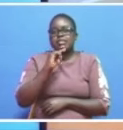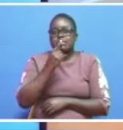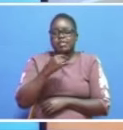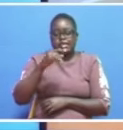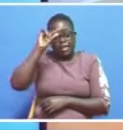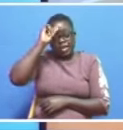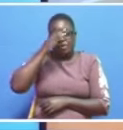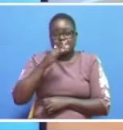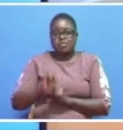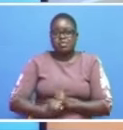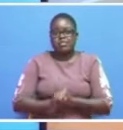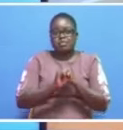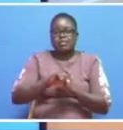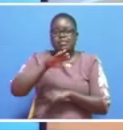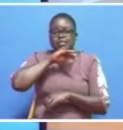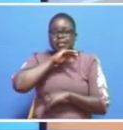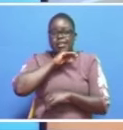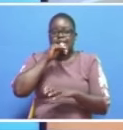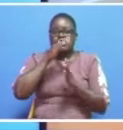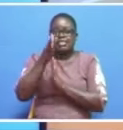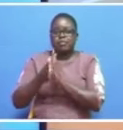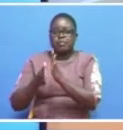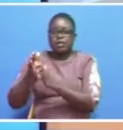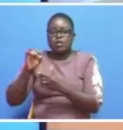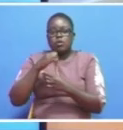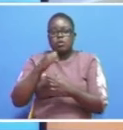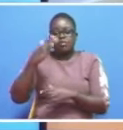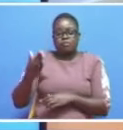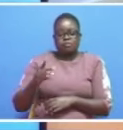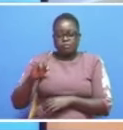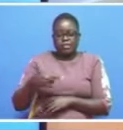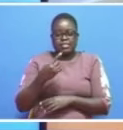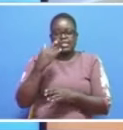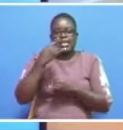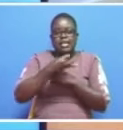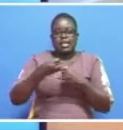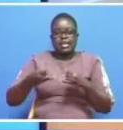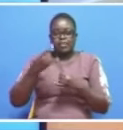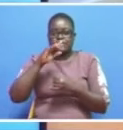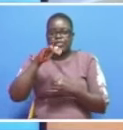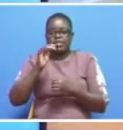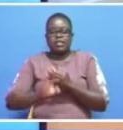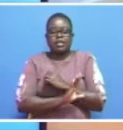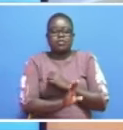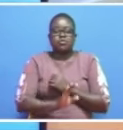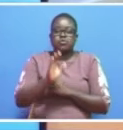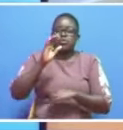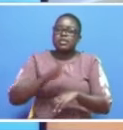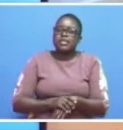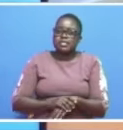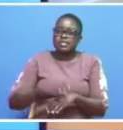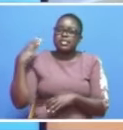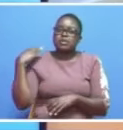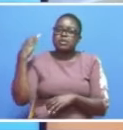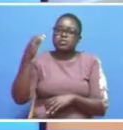ni mukwati tembe mundui Raila andini wa wala niyo kana mustali ni wambe nini wakumukite andi ila ingi mukwati tembe undini wa akwate